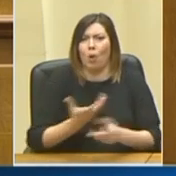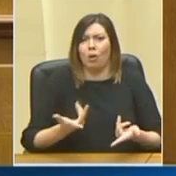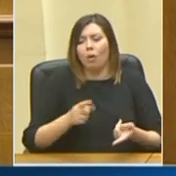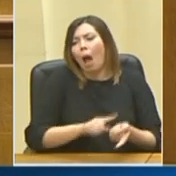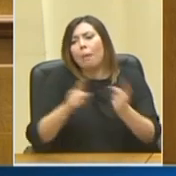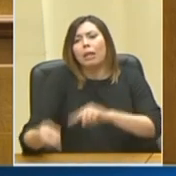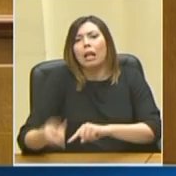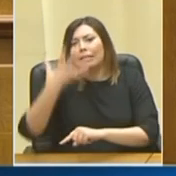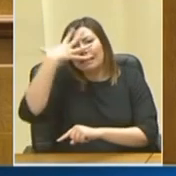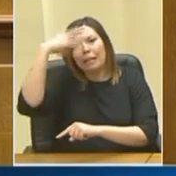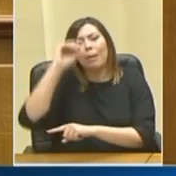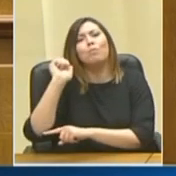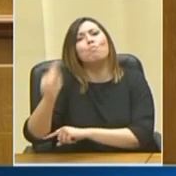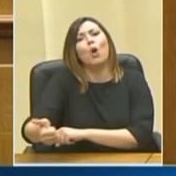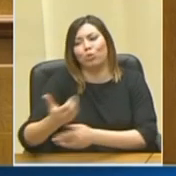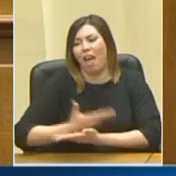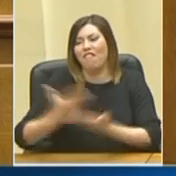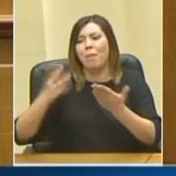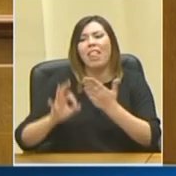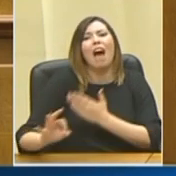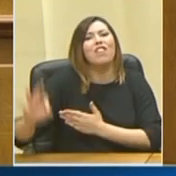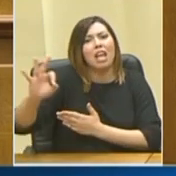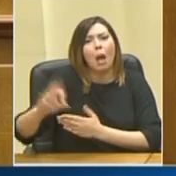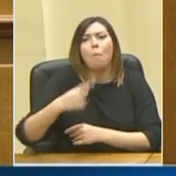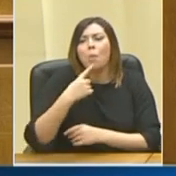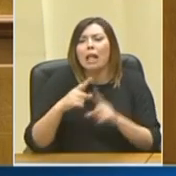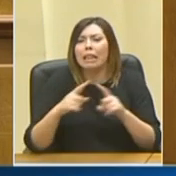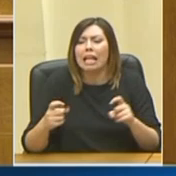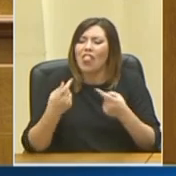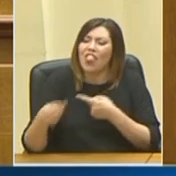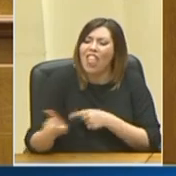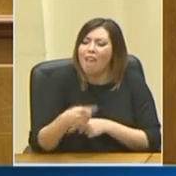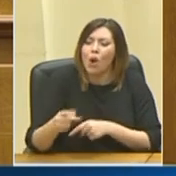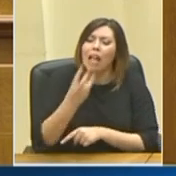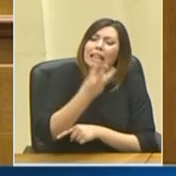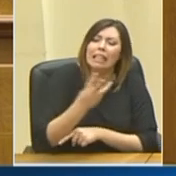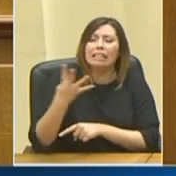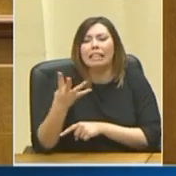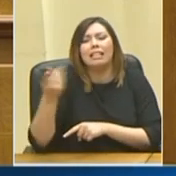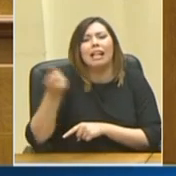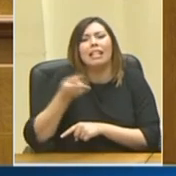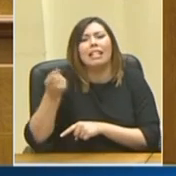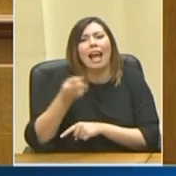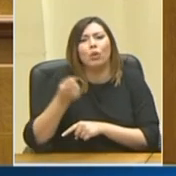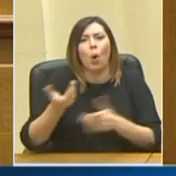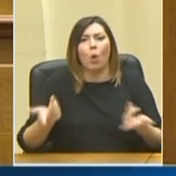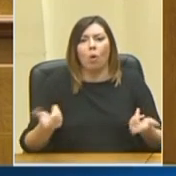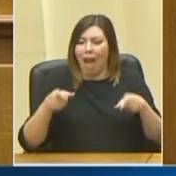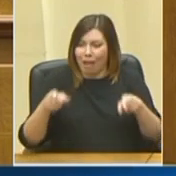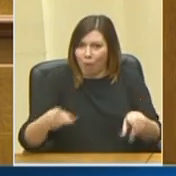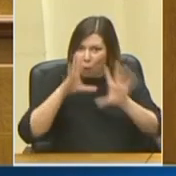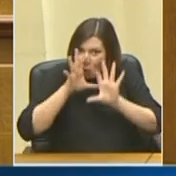του δημοσκοπήσεις με την Αυγή, που είναι μόνο 3-4 μονάδες η διαφορά μεταξύ Νέας Δημοκρατίας και εσύ. Ιδού η